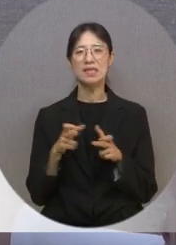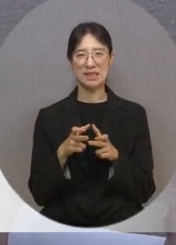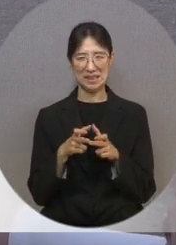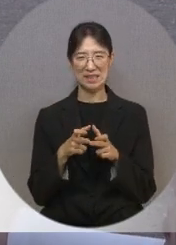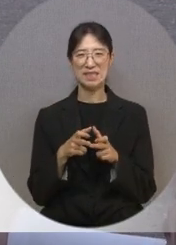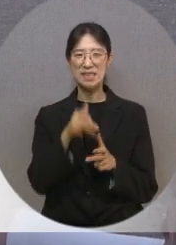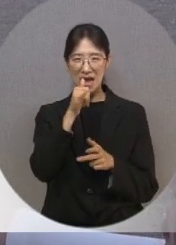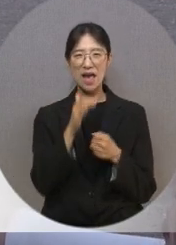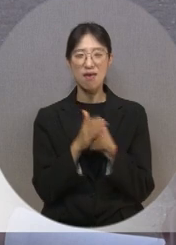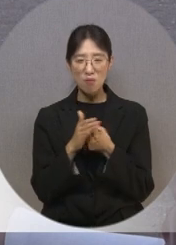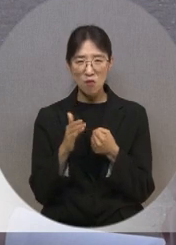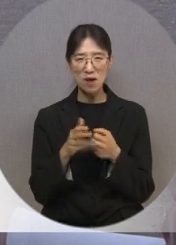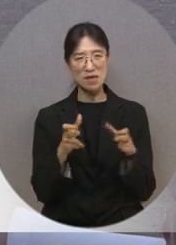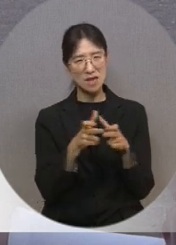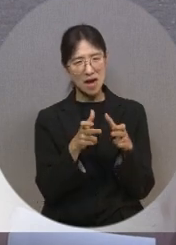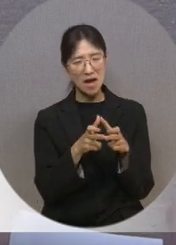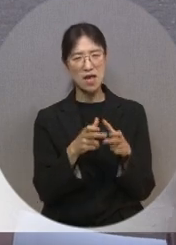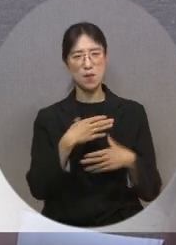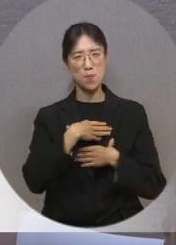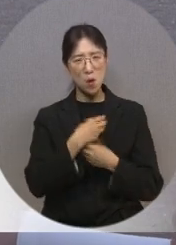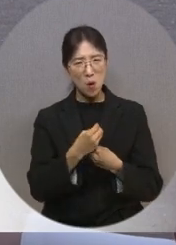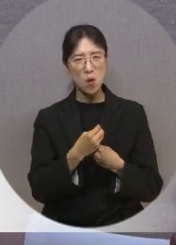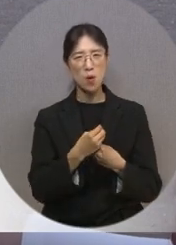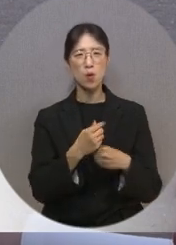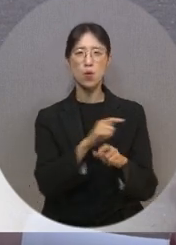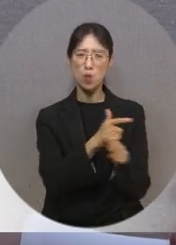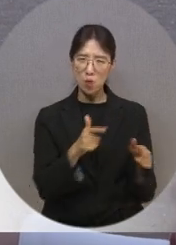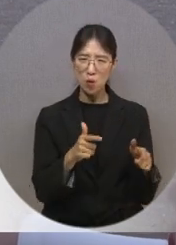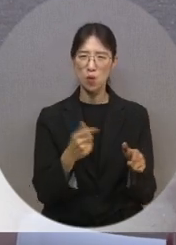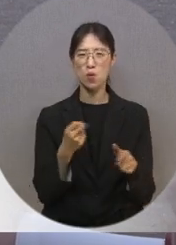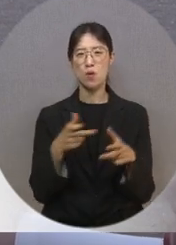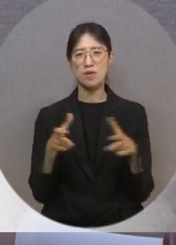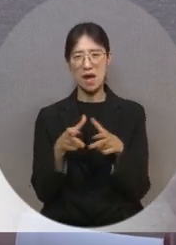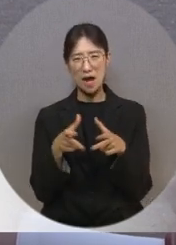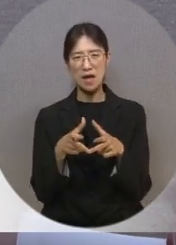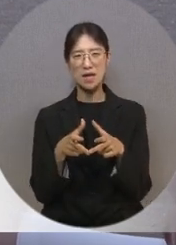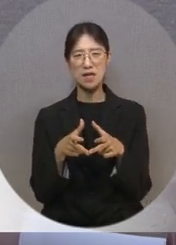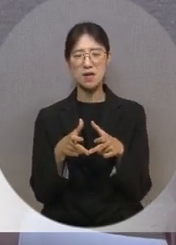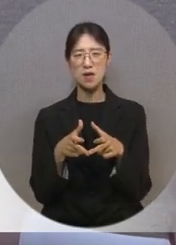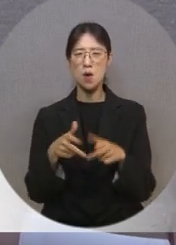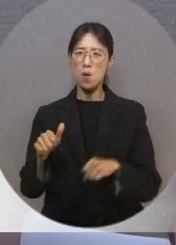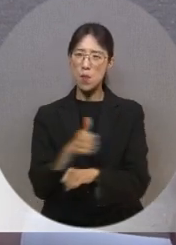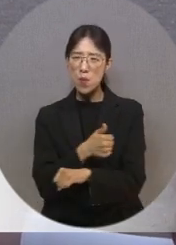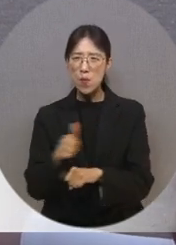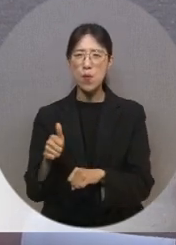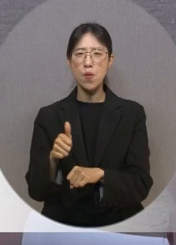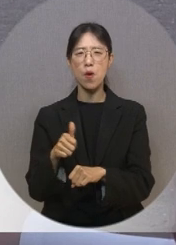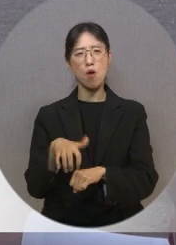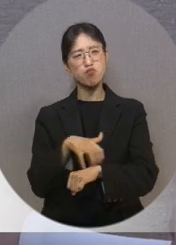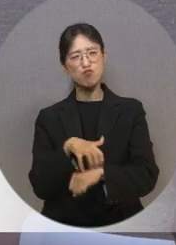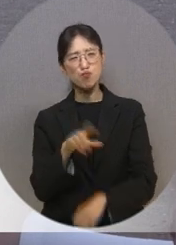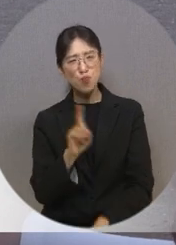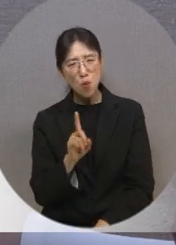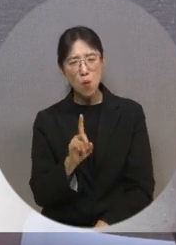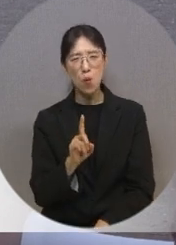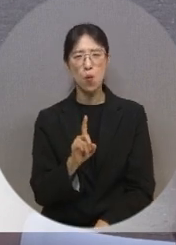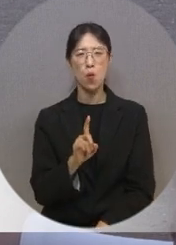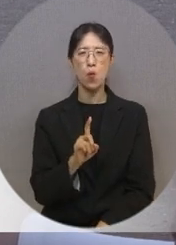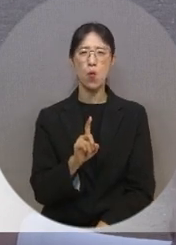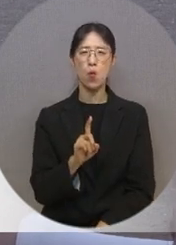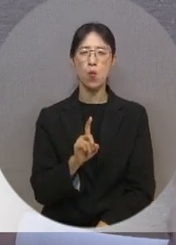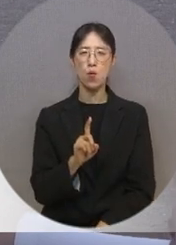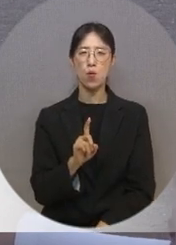장애인이다 보니까 장애인 편의시설 뭐 장애인이 왔다 갔다 하는데 불편한 점이나